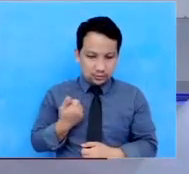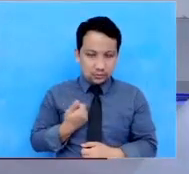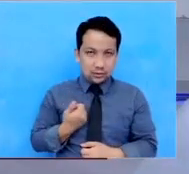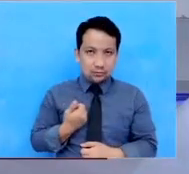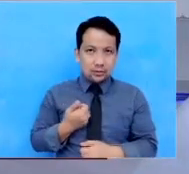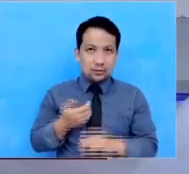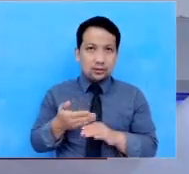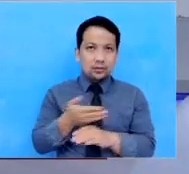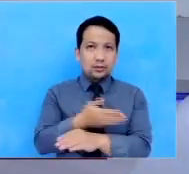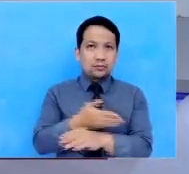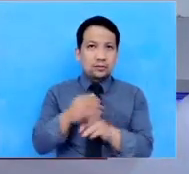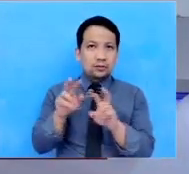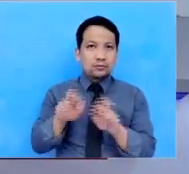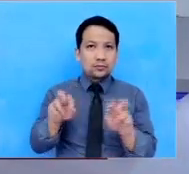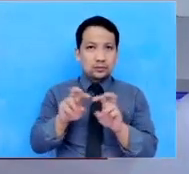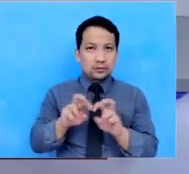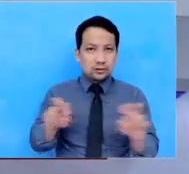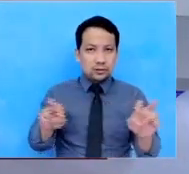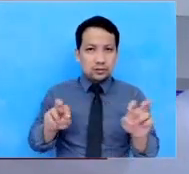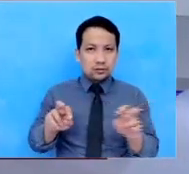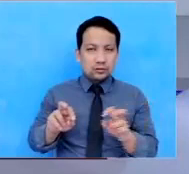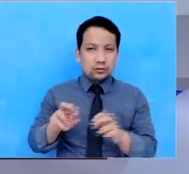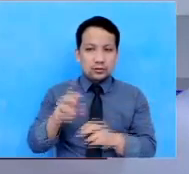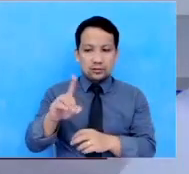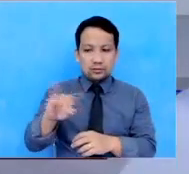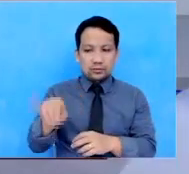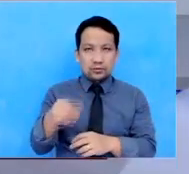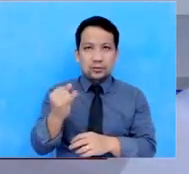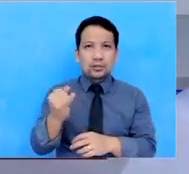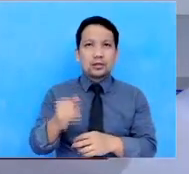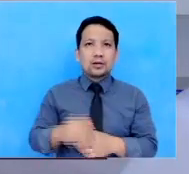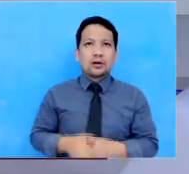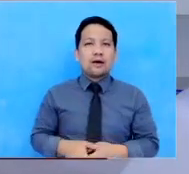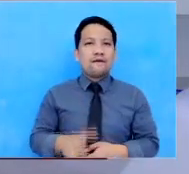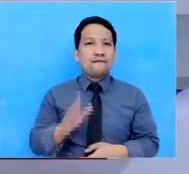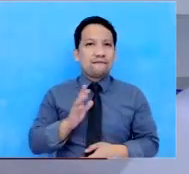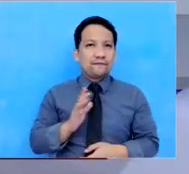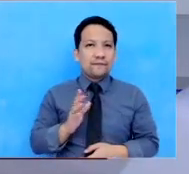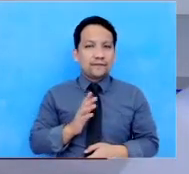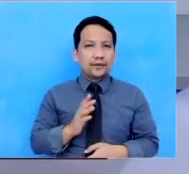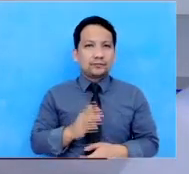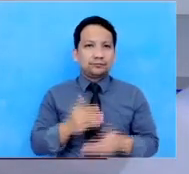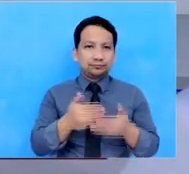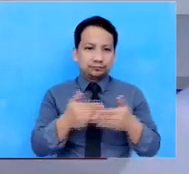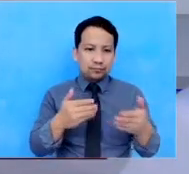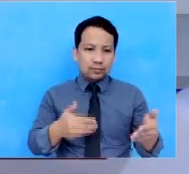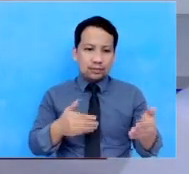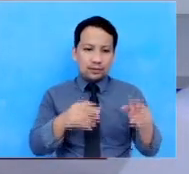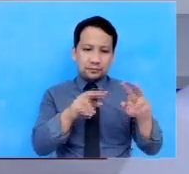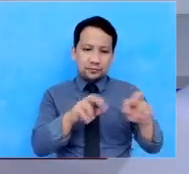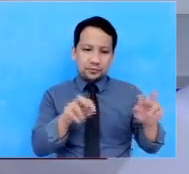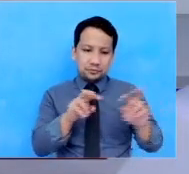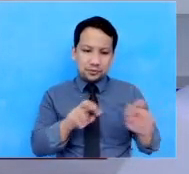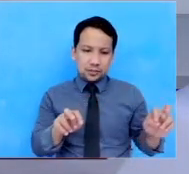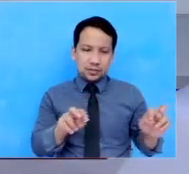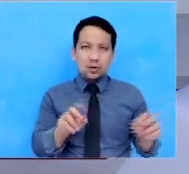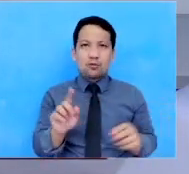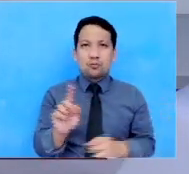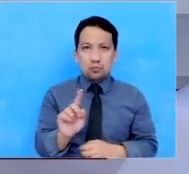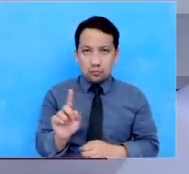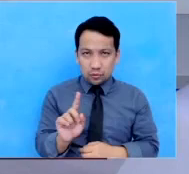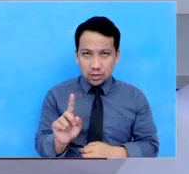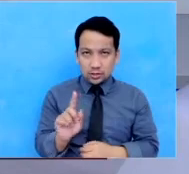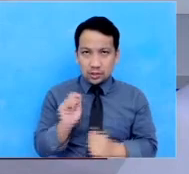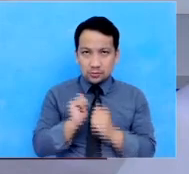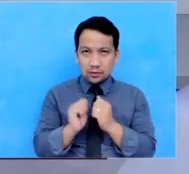preliminary investigation ng DOJ. Okay, ano naman po itong preliminary investigation ito? Yan po ang